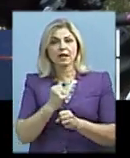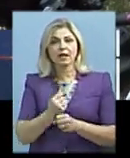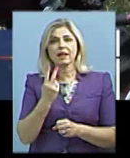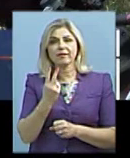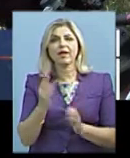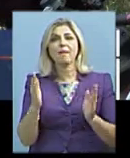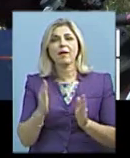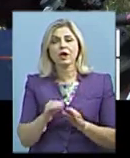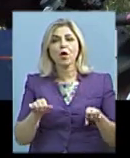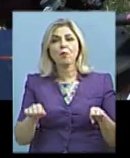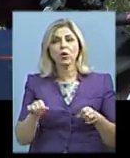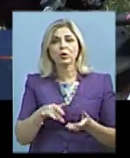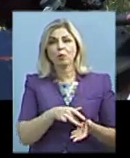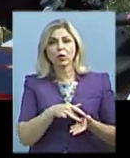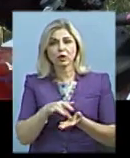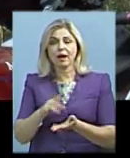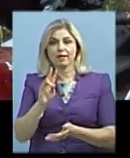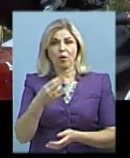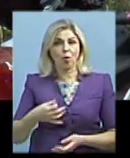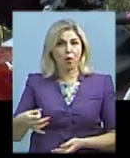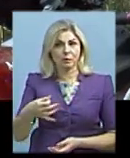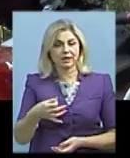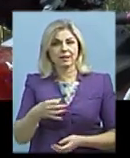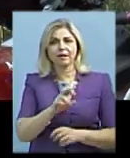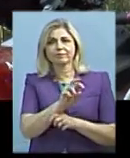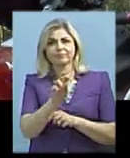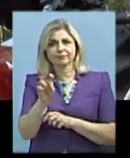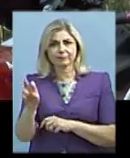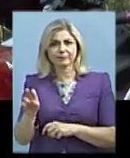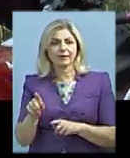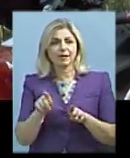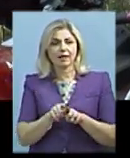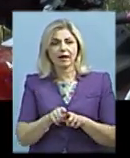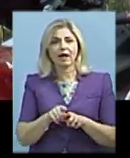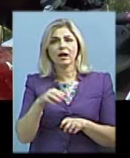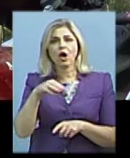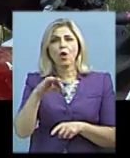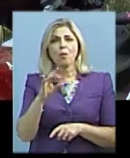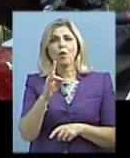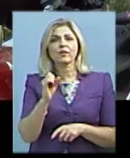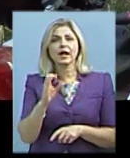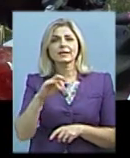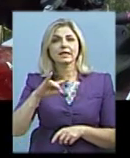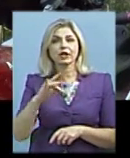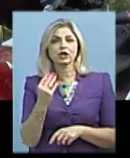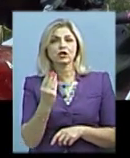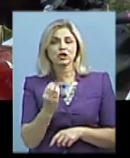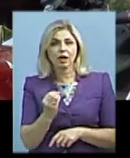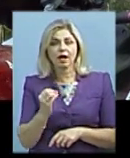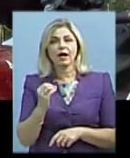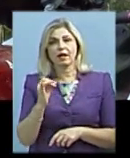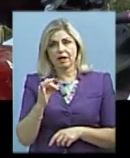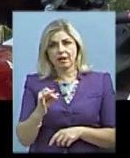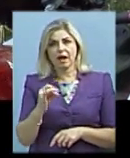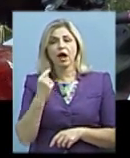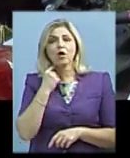2 невеликі мотоподорожі по області. Відвідали, є таке урочище Монастирище. Це вже ми аж виїхали